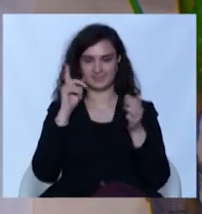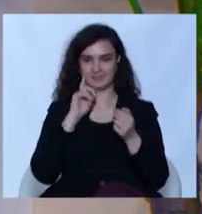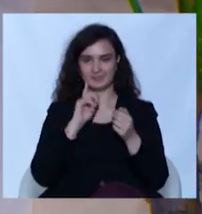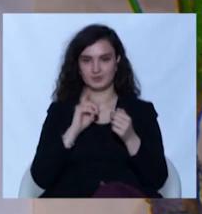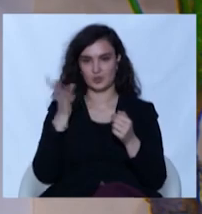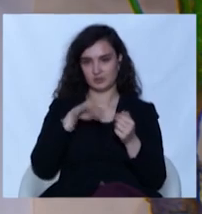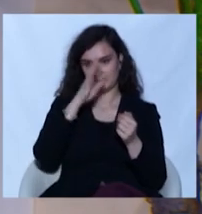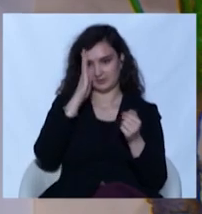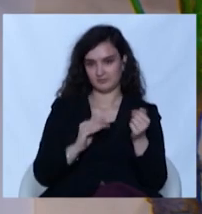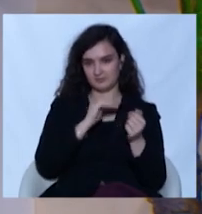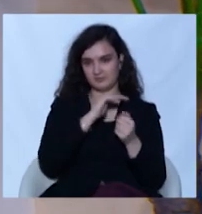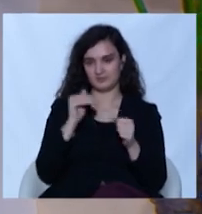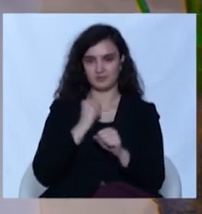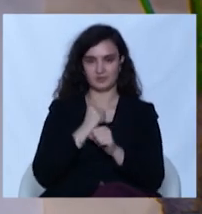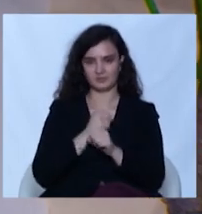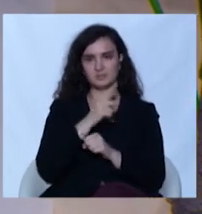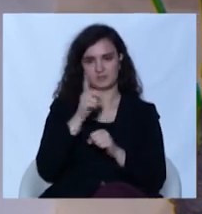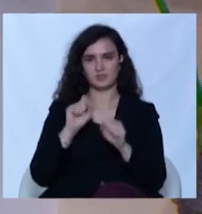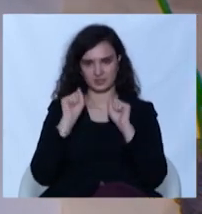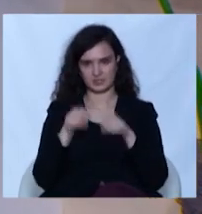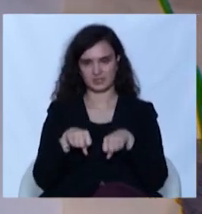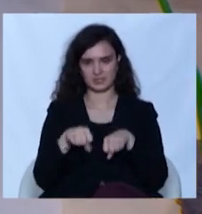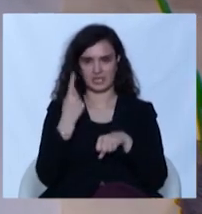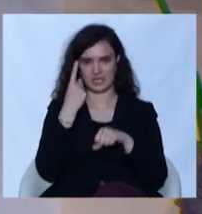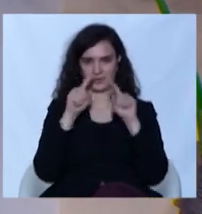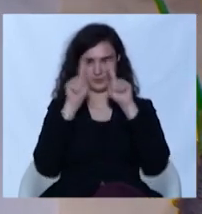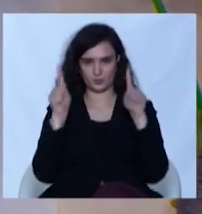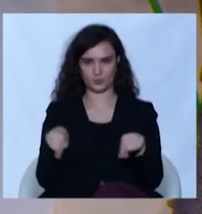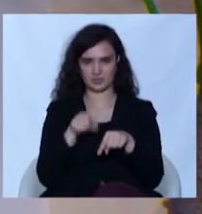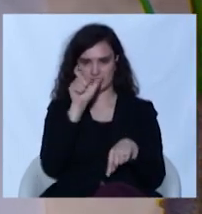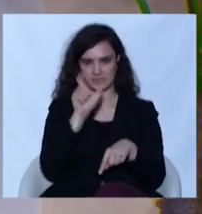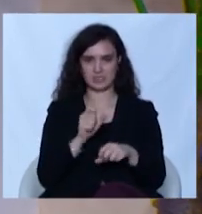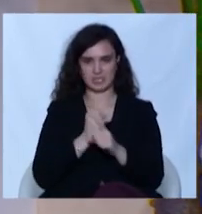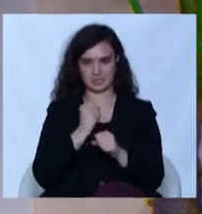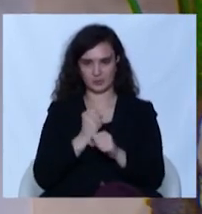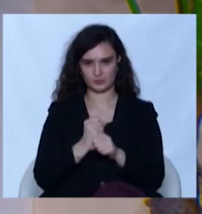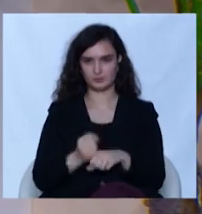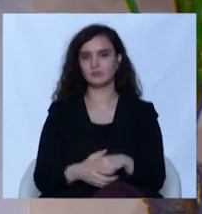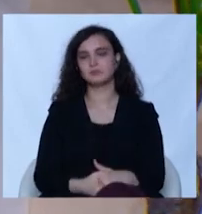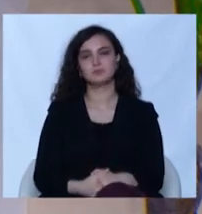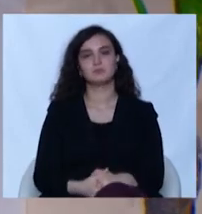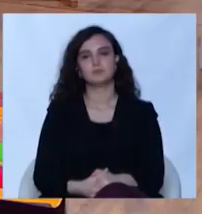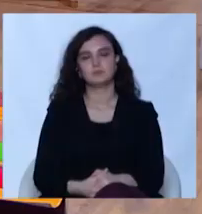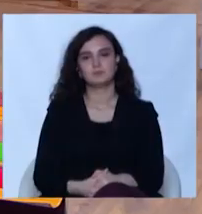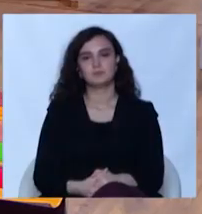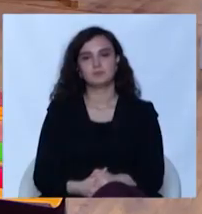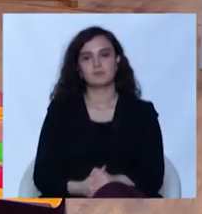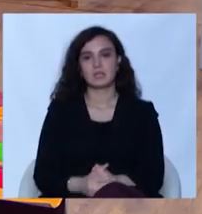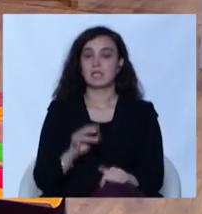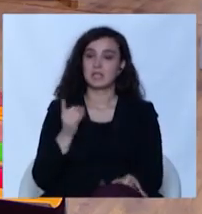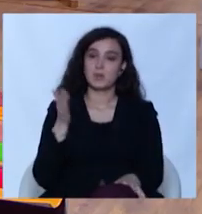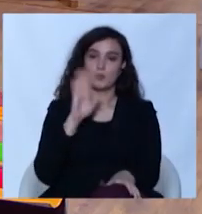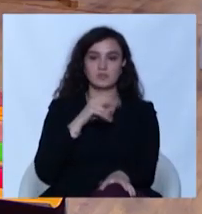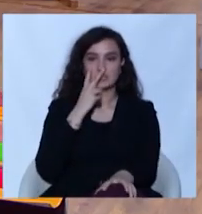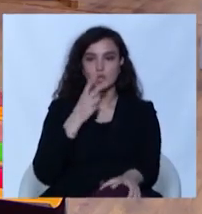ოთხად გავყავე ფურცელს. თქვენ შეგიძლია ერთ ფურცელზე თითო გააკეთოთ. ეხლა მოდი ნახოთ,